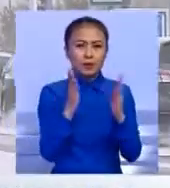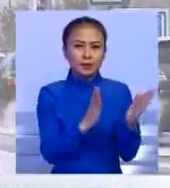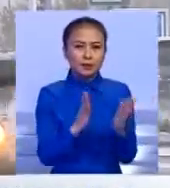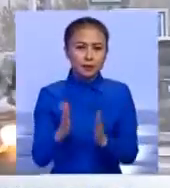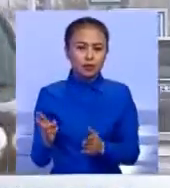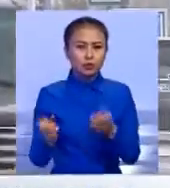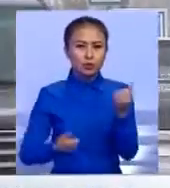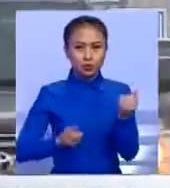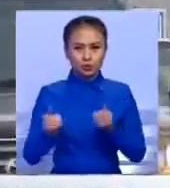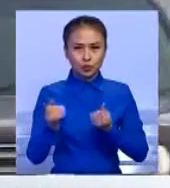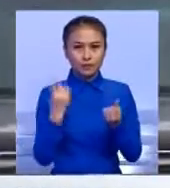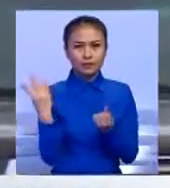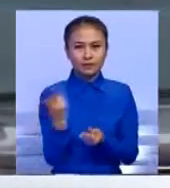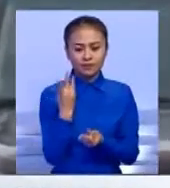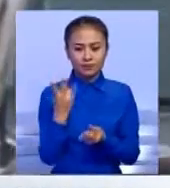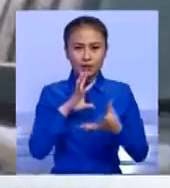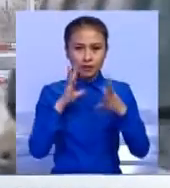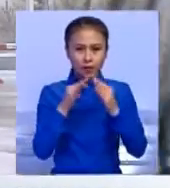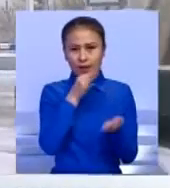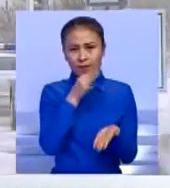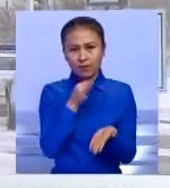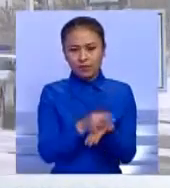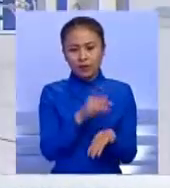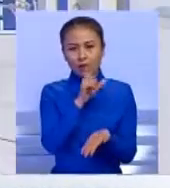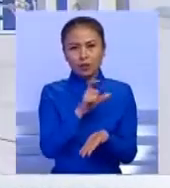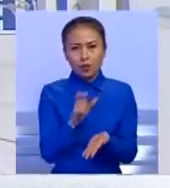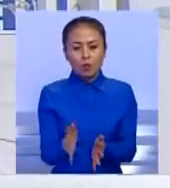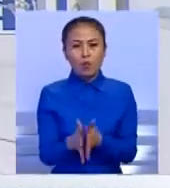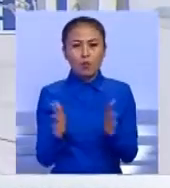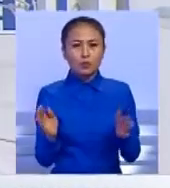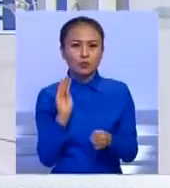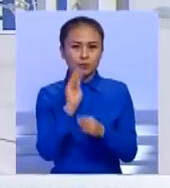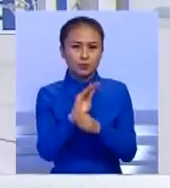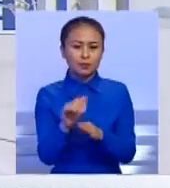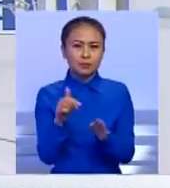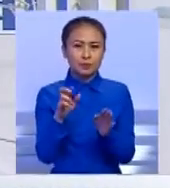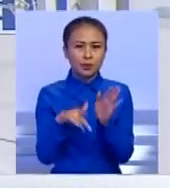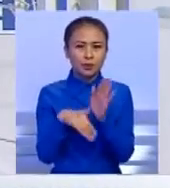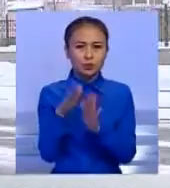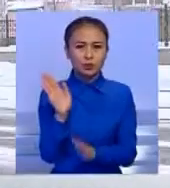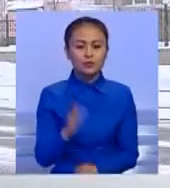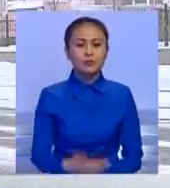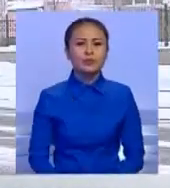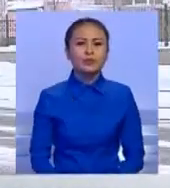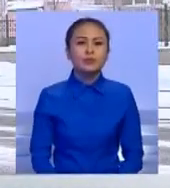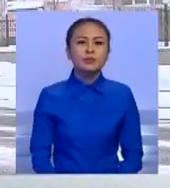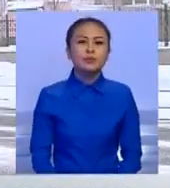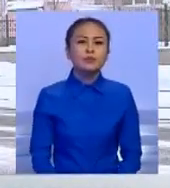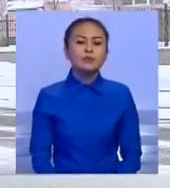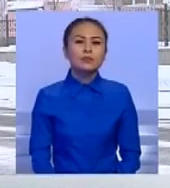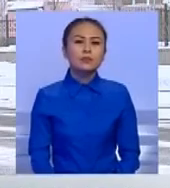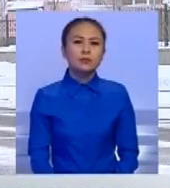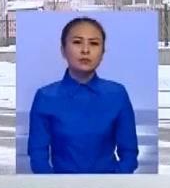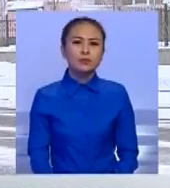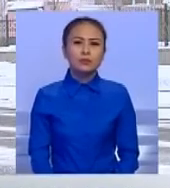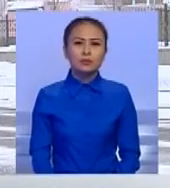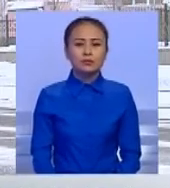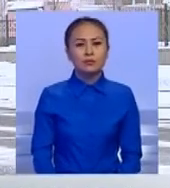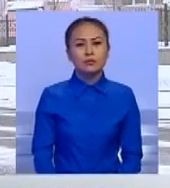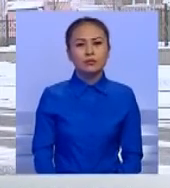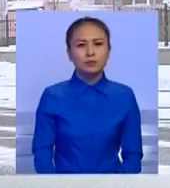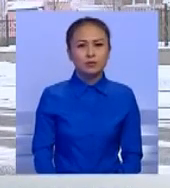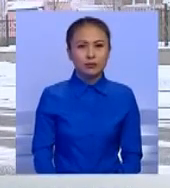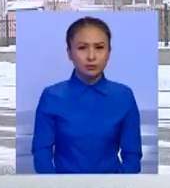жүргізушілер тарапынан әлі де жауапкершіліктің артқаны құба-құп болар еді. Назерке Әбдірахманқызы, Наурыз Базаров, Хабар